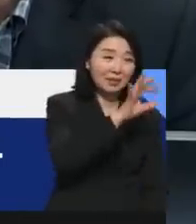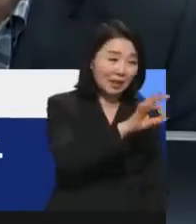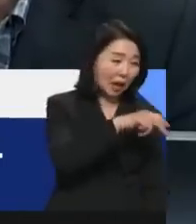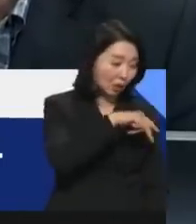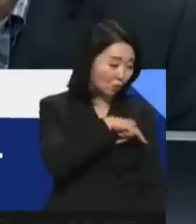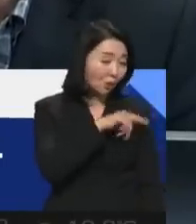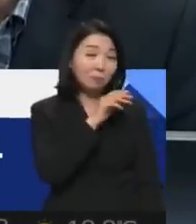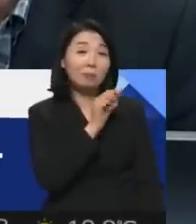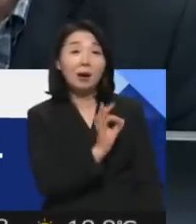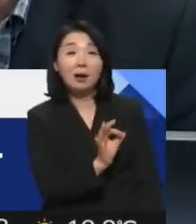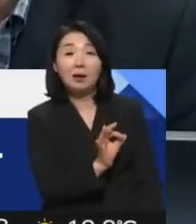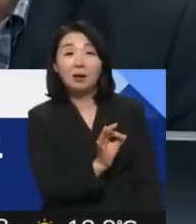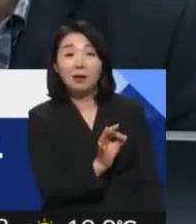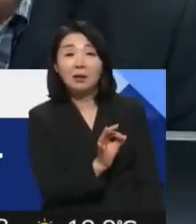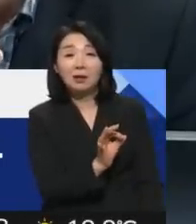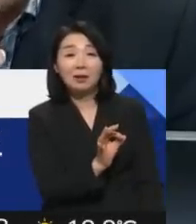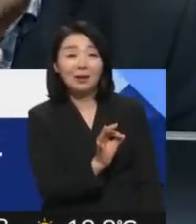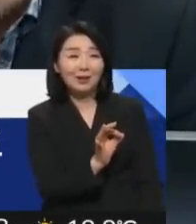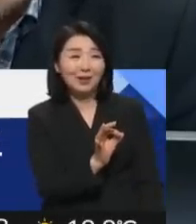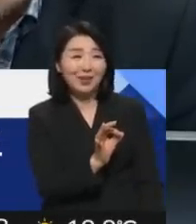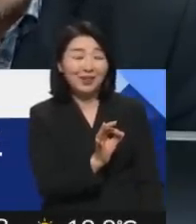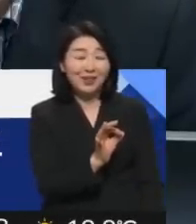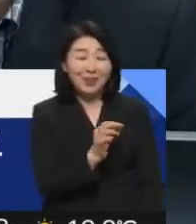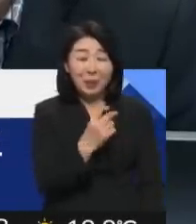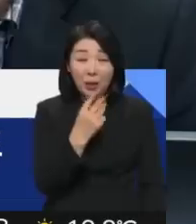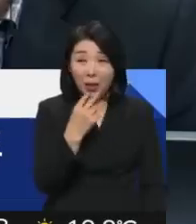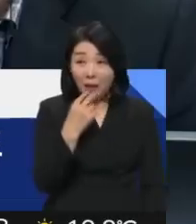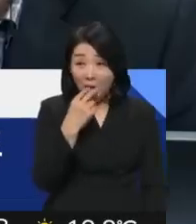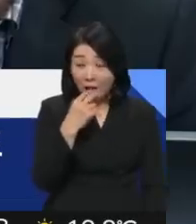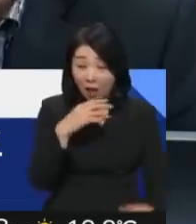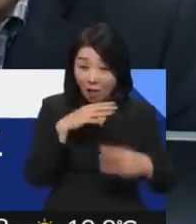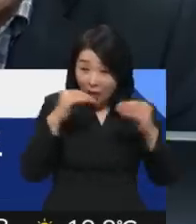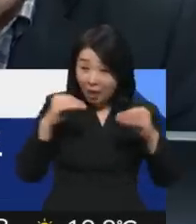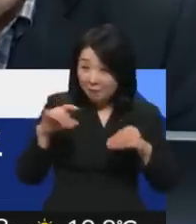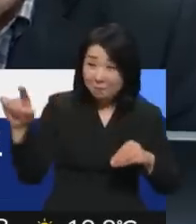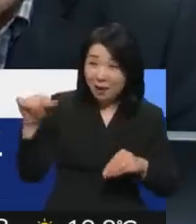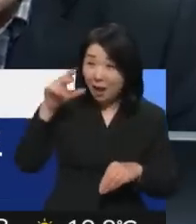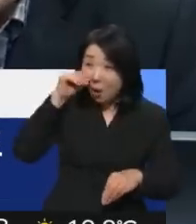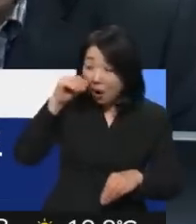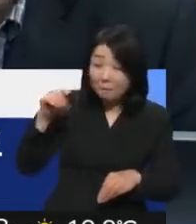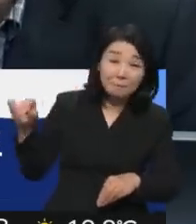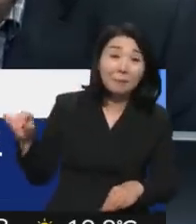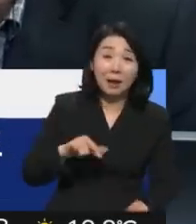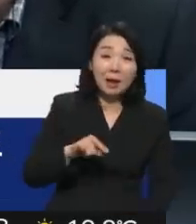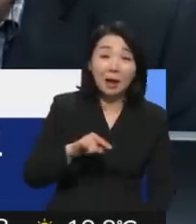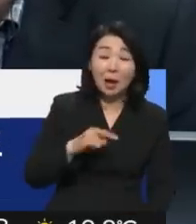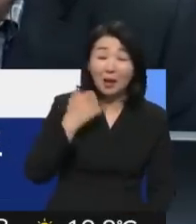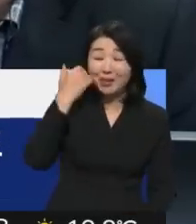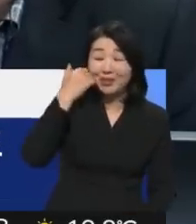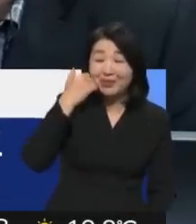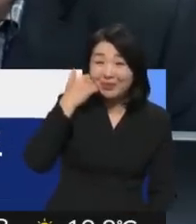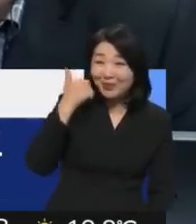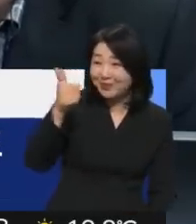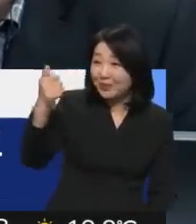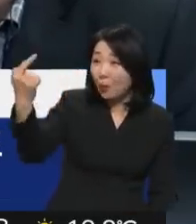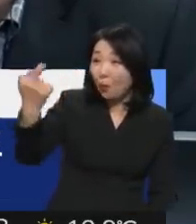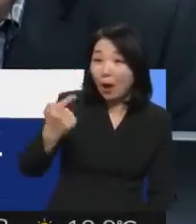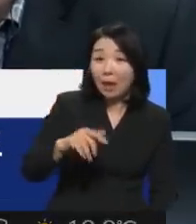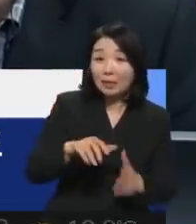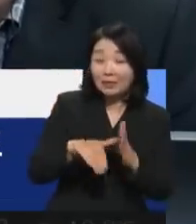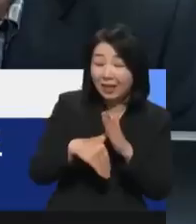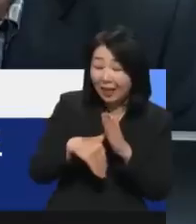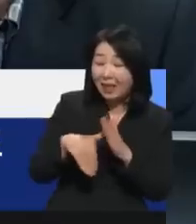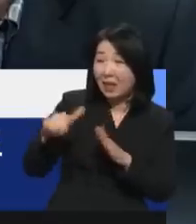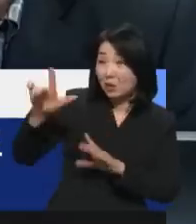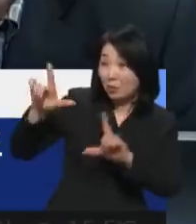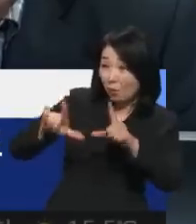볼 수 있듯이 적응력이 빠른 사람들이에요. 이 그분 같이 이제 어느 지도자가 들어선다 하더라도 그 사람의 스탠스에